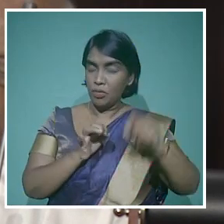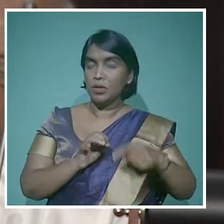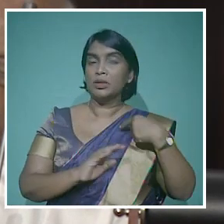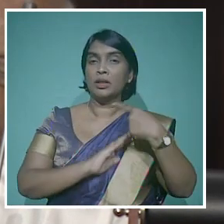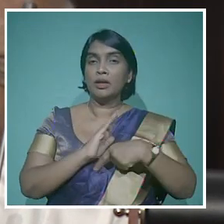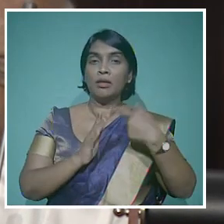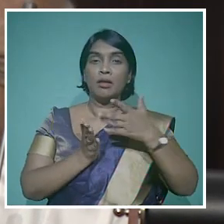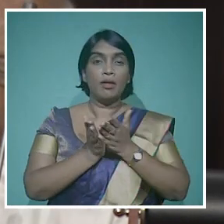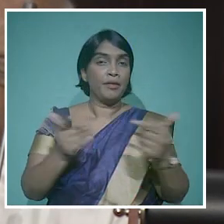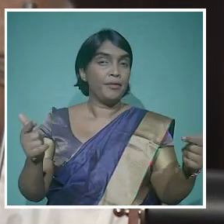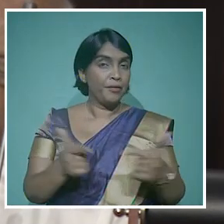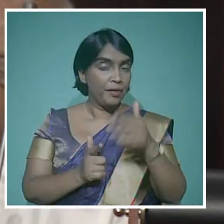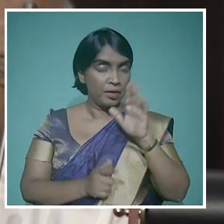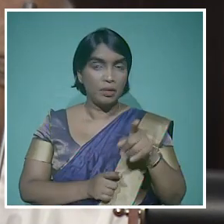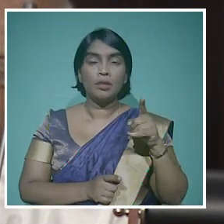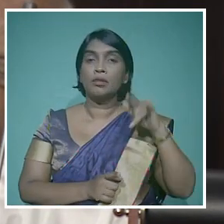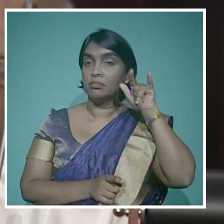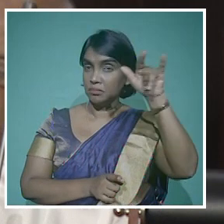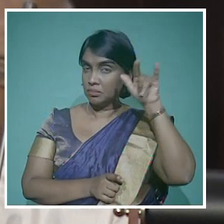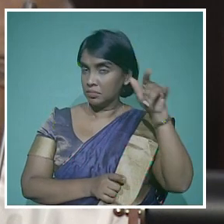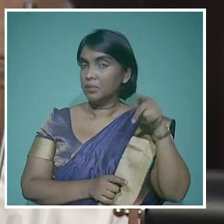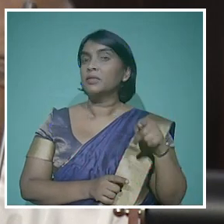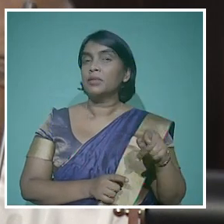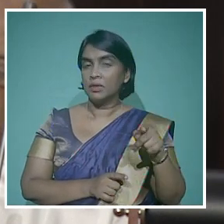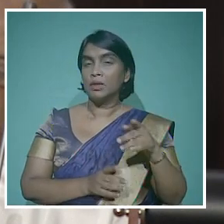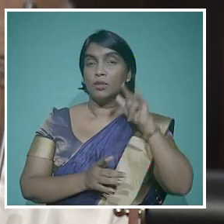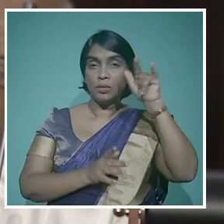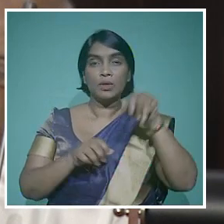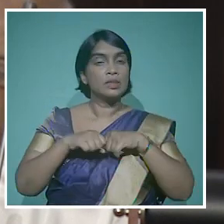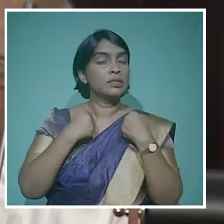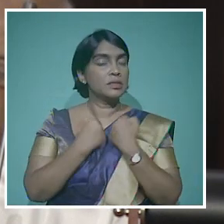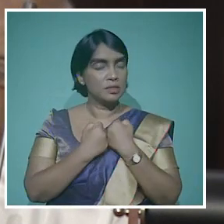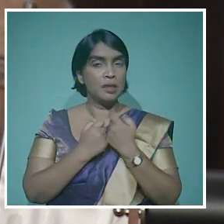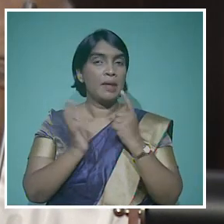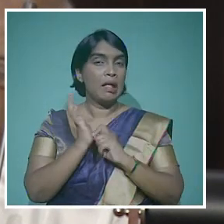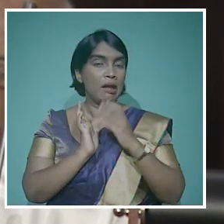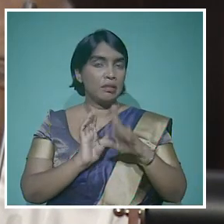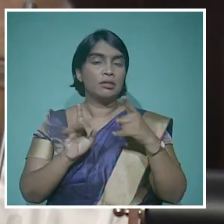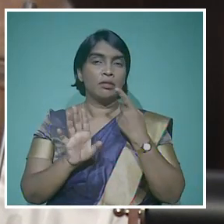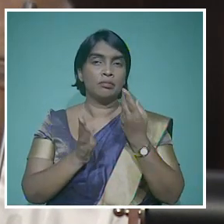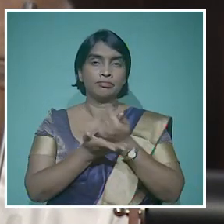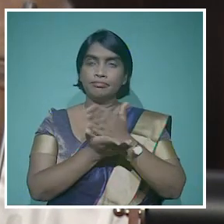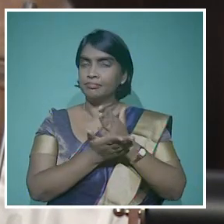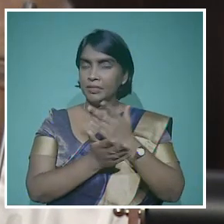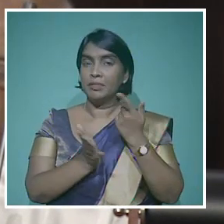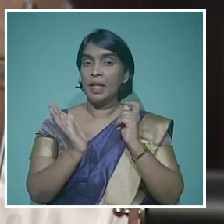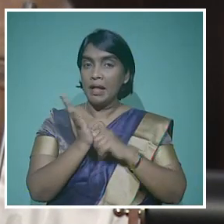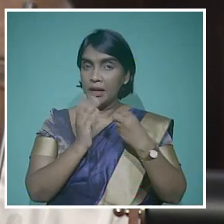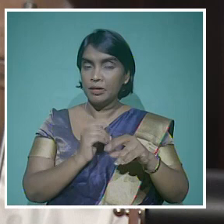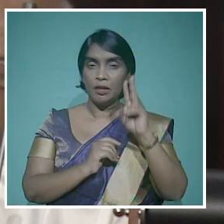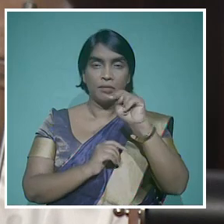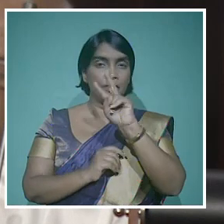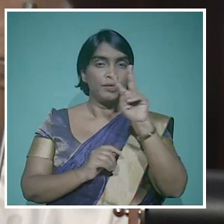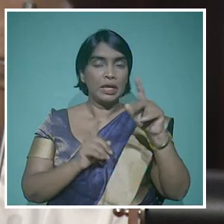ලංකා වරාය අධිකාරිය සහ ගුවන් තොටුපළේ හා ගුවන් සේවා සමාගමේ ණය ලෙස වර්ගීකරණය තිබුණු ණය